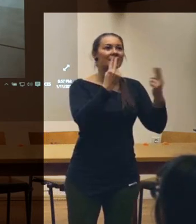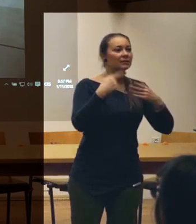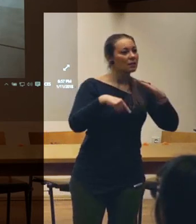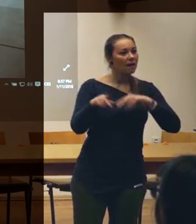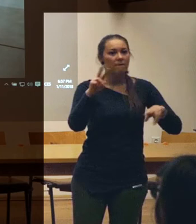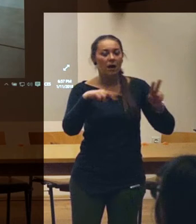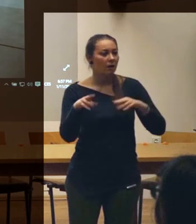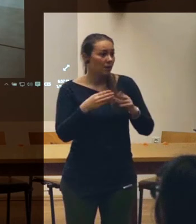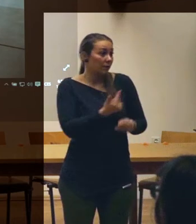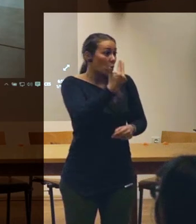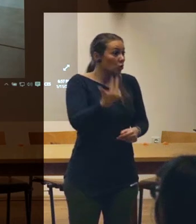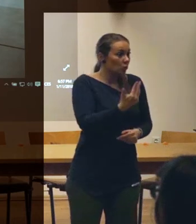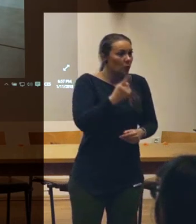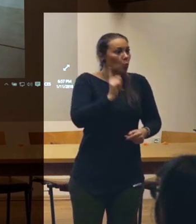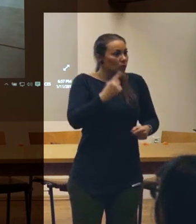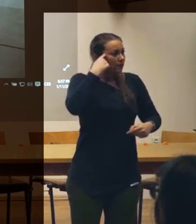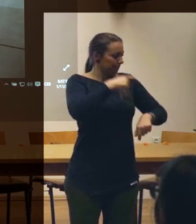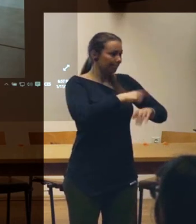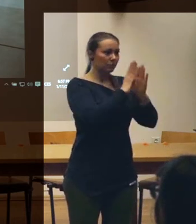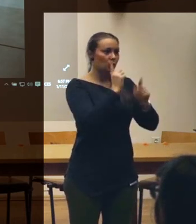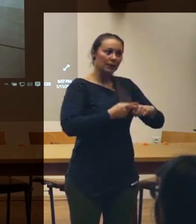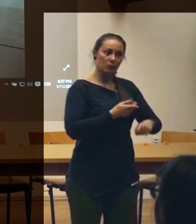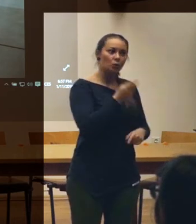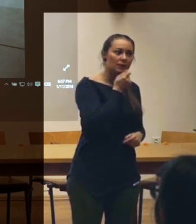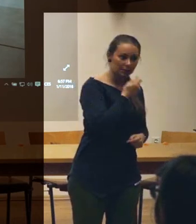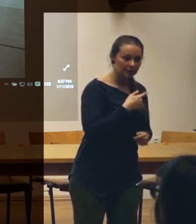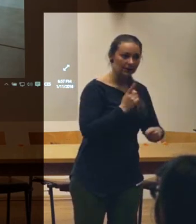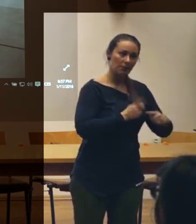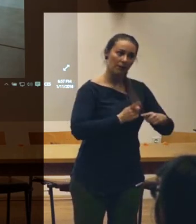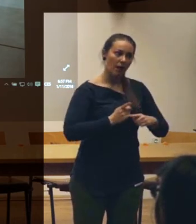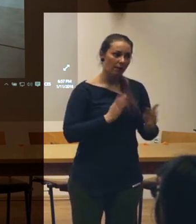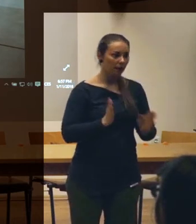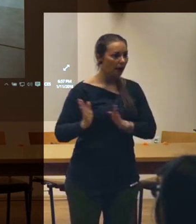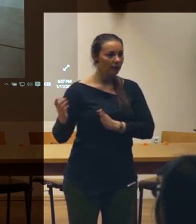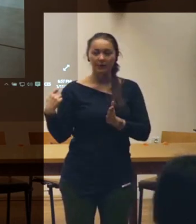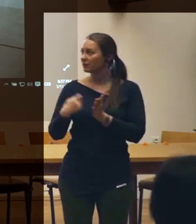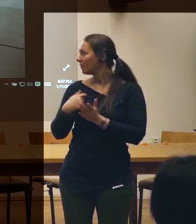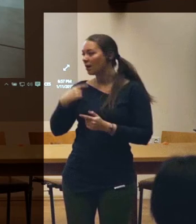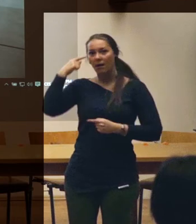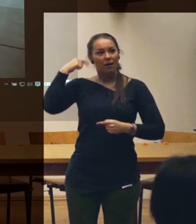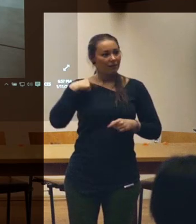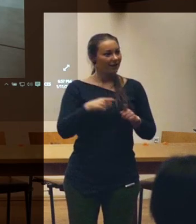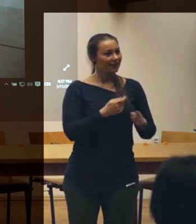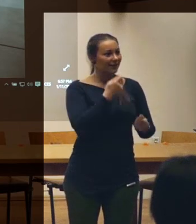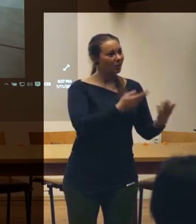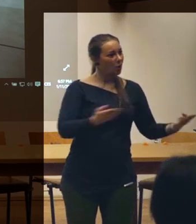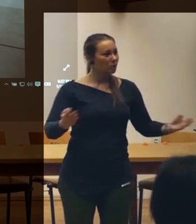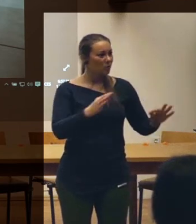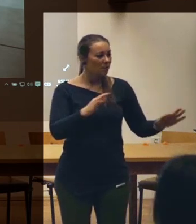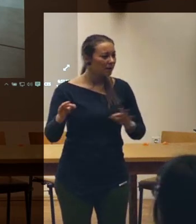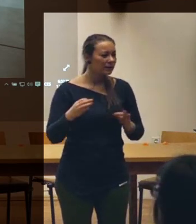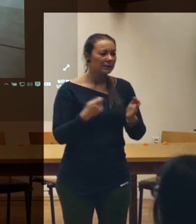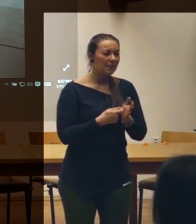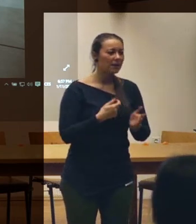priebehu diskusie, pretože je to pre nich dokáže byť likvidačné. A tak sme sa snažili vlastne reagovať aj na toto. Všetko sme sa snažili robiť vlastne